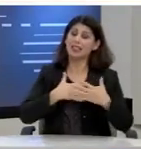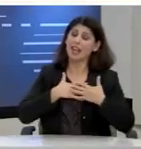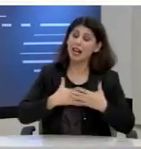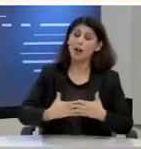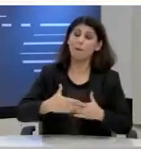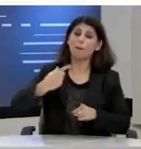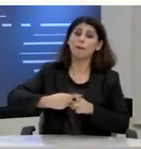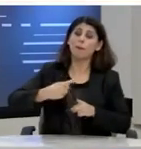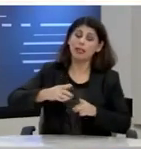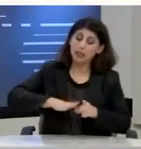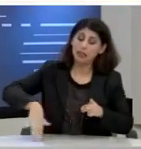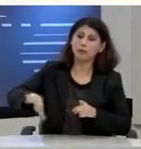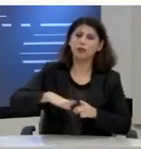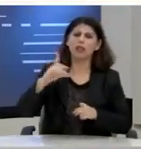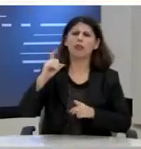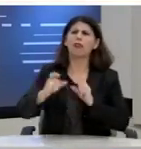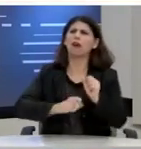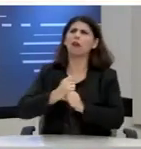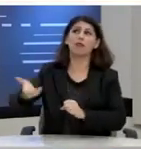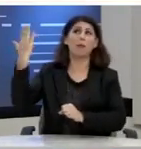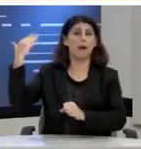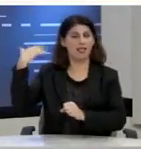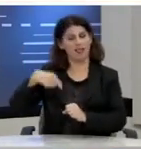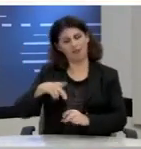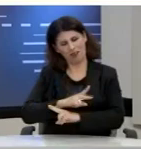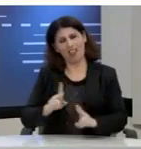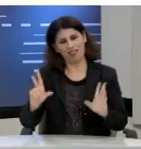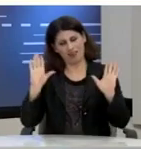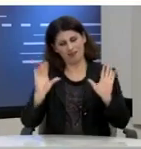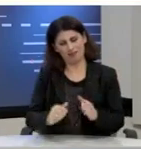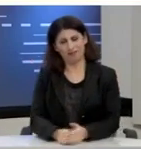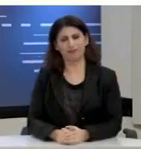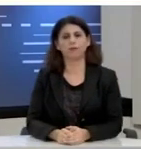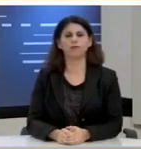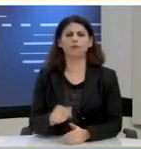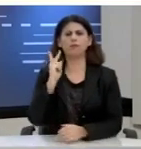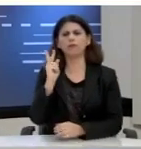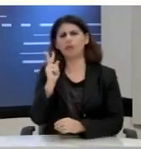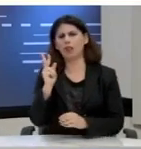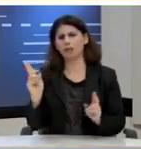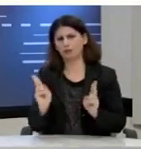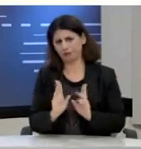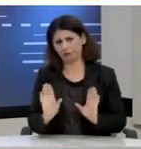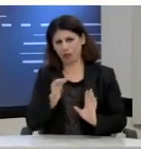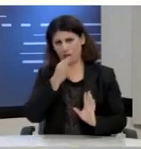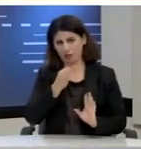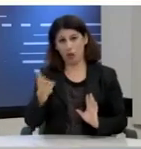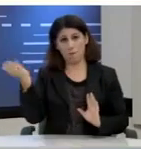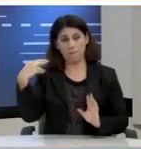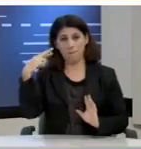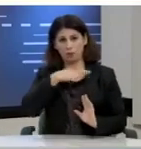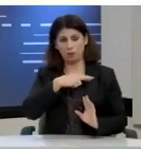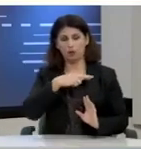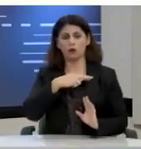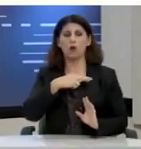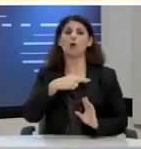πατριωτισμός». Μια δεκαετία πίσω, για να με σαφείς. Τώρα, θα κάνω 2 σχόλια για 2 ομιλίες πρώην Πρωθυπουργού και